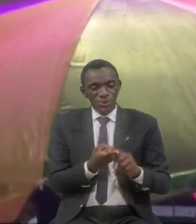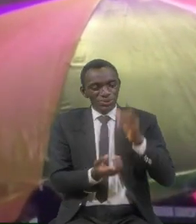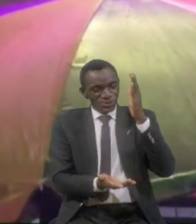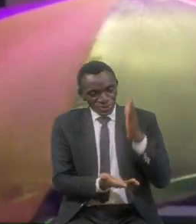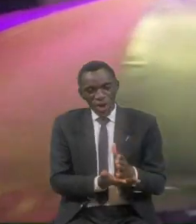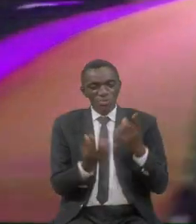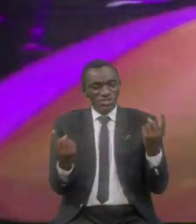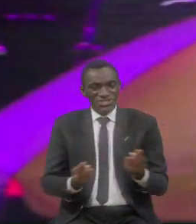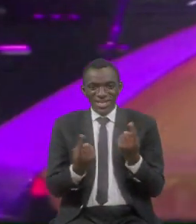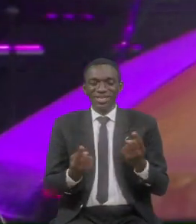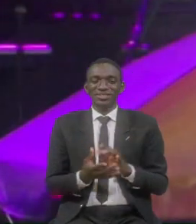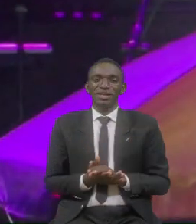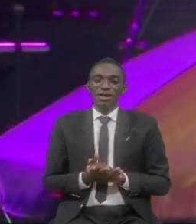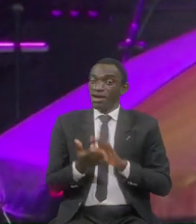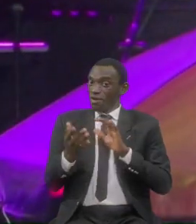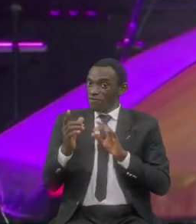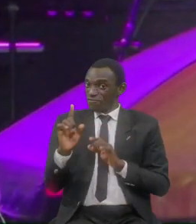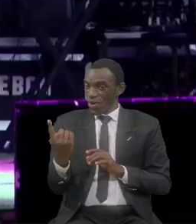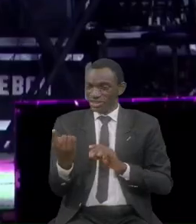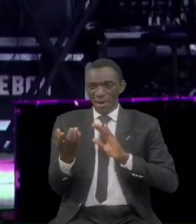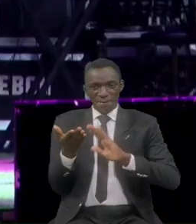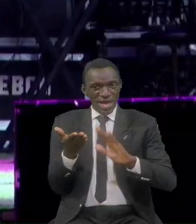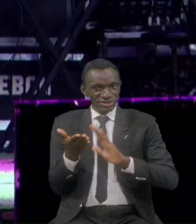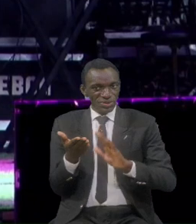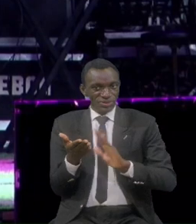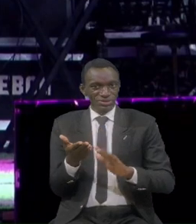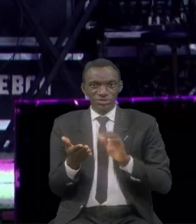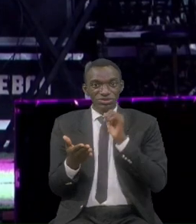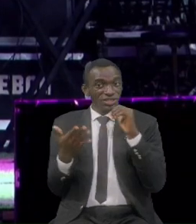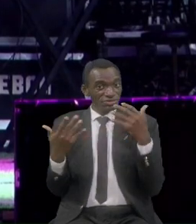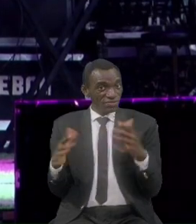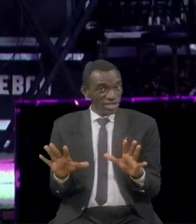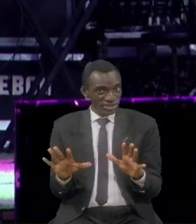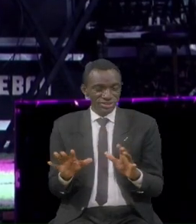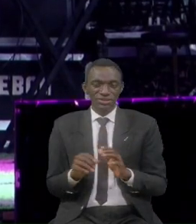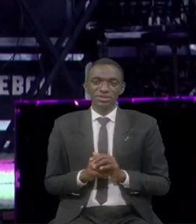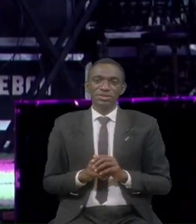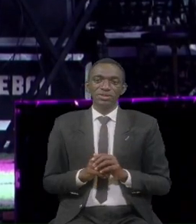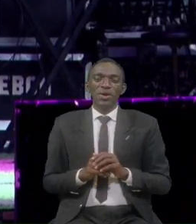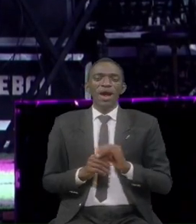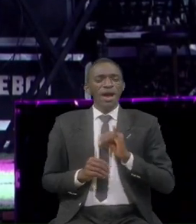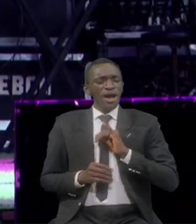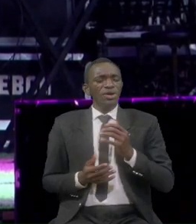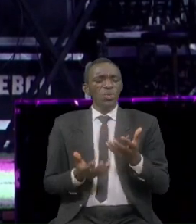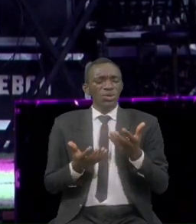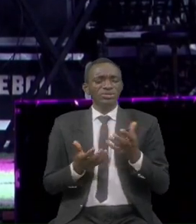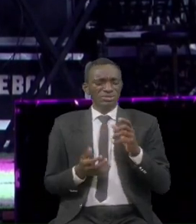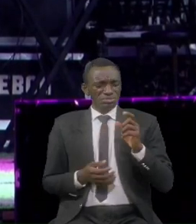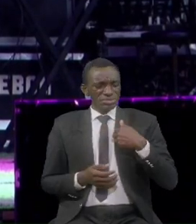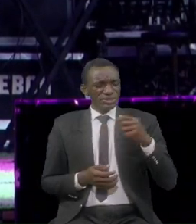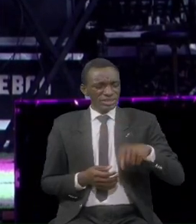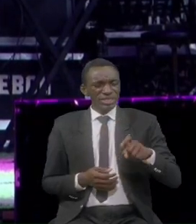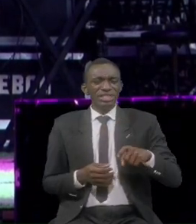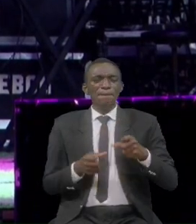Pardon. Pagpasaylo. But that's not enough. Diligo. I need power. Naghatag sa gahom. The power